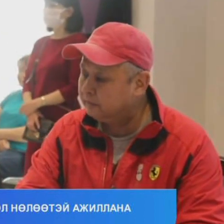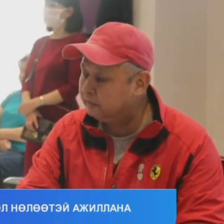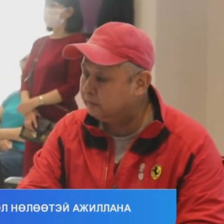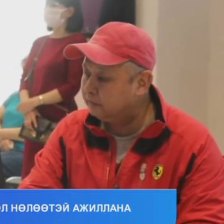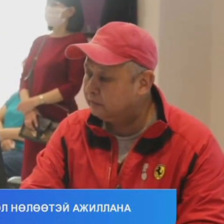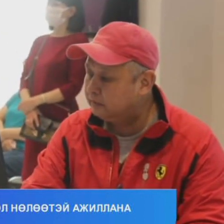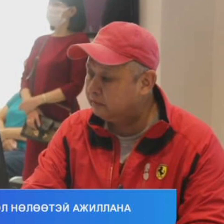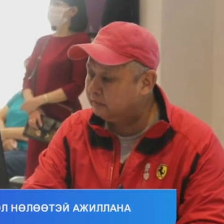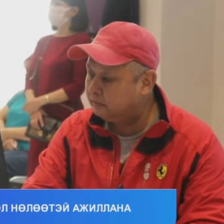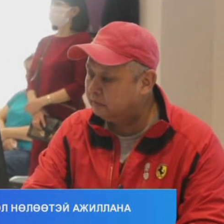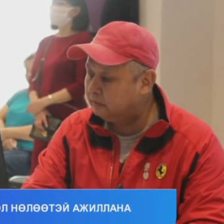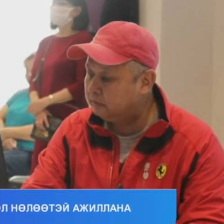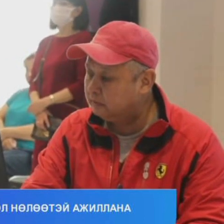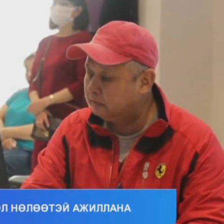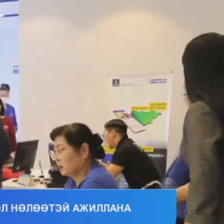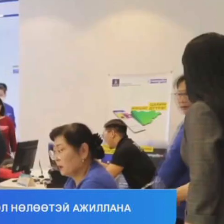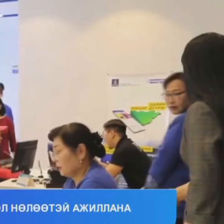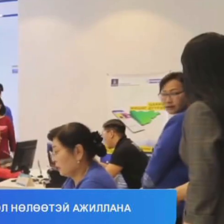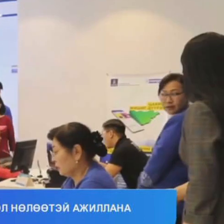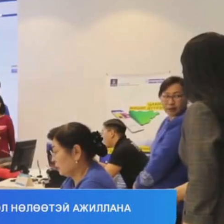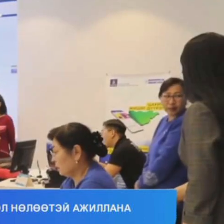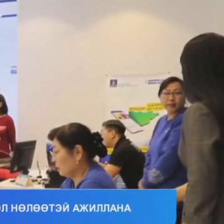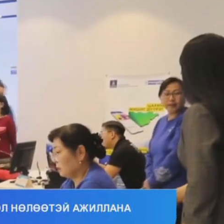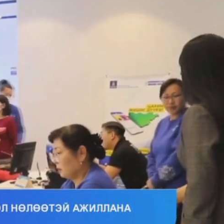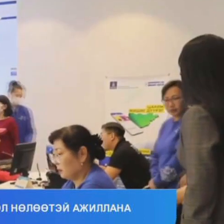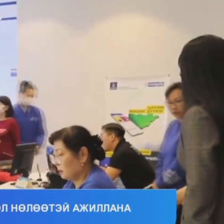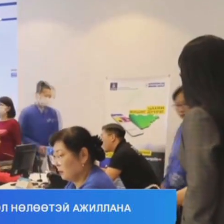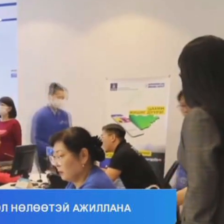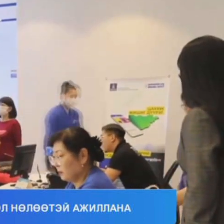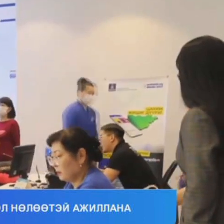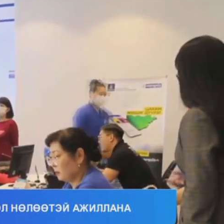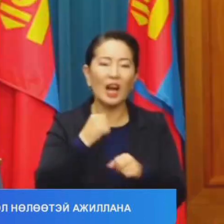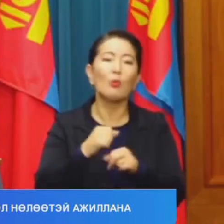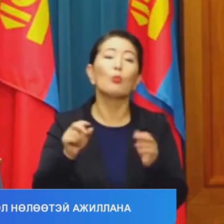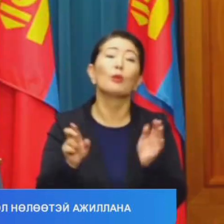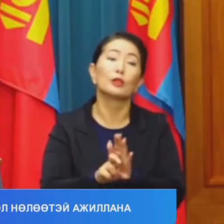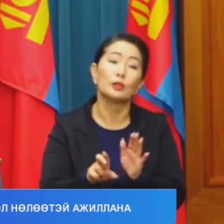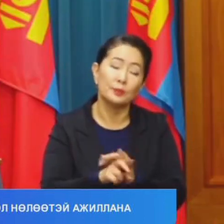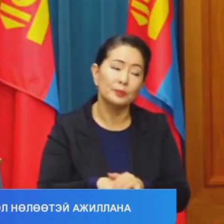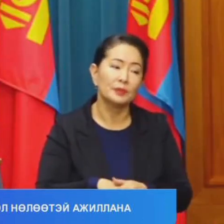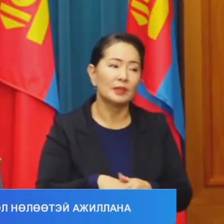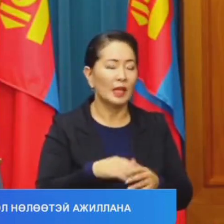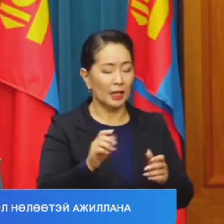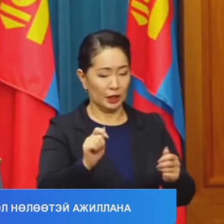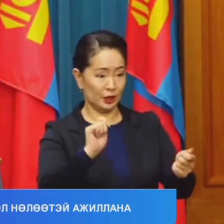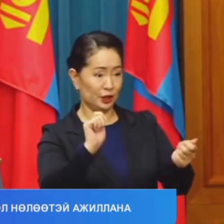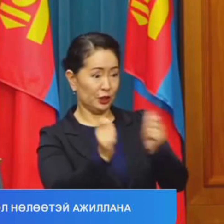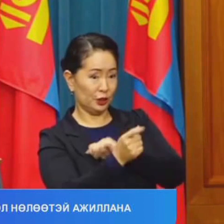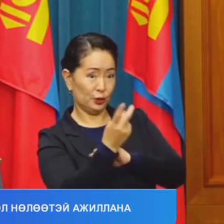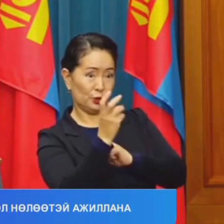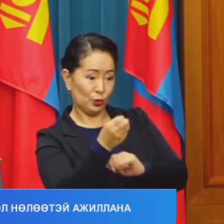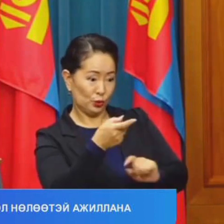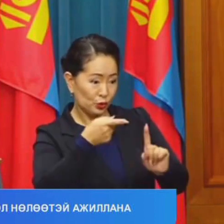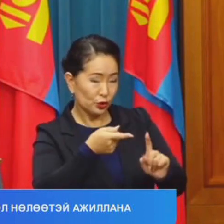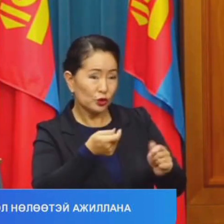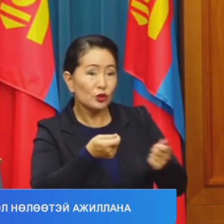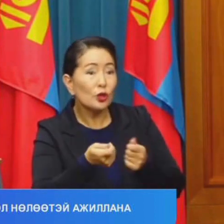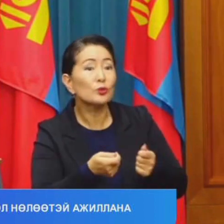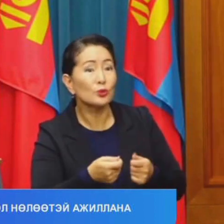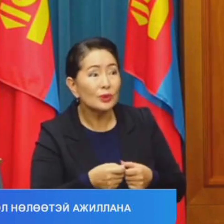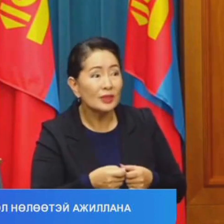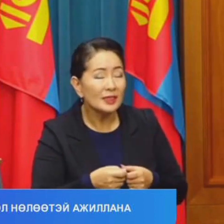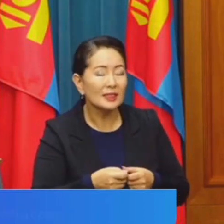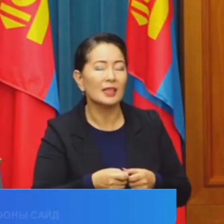ямар төвчөнд баригдсан тухай мэдээллийг авах боломж бүрдэнэ гэдгийг онцолсон юм а. За шинжтийн үеийн зохицуултууд гэж зохицуулт